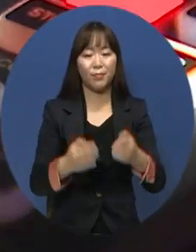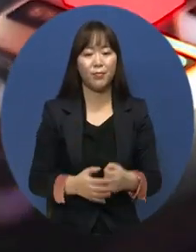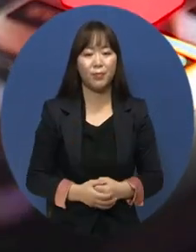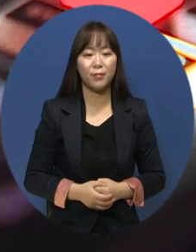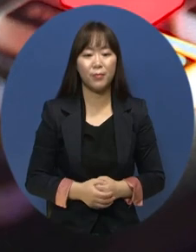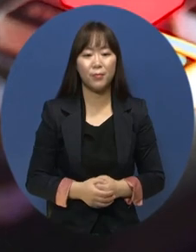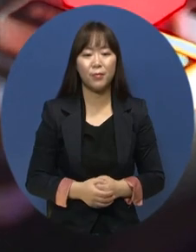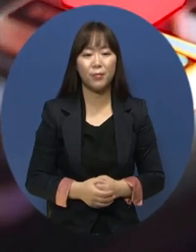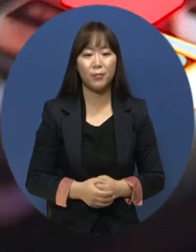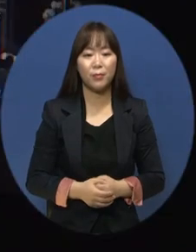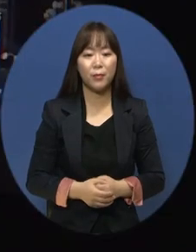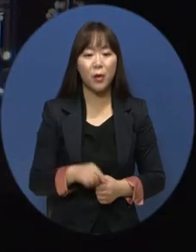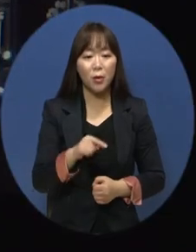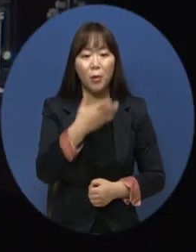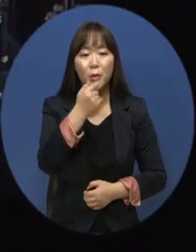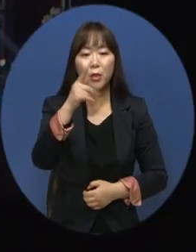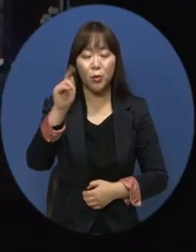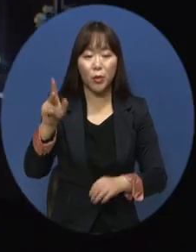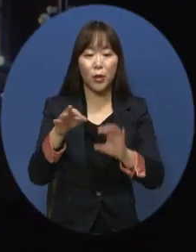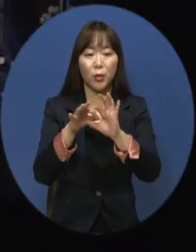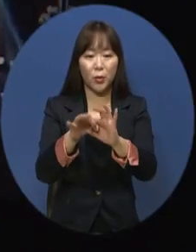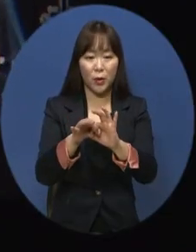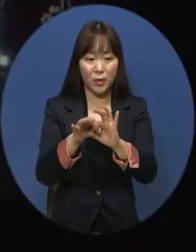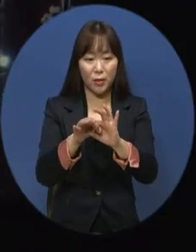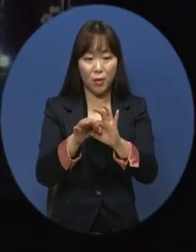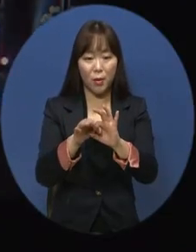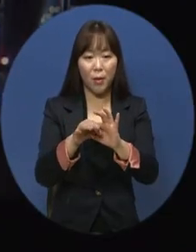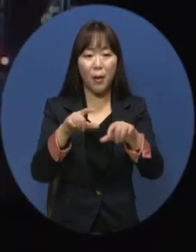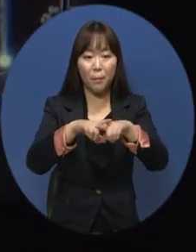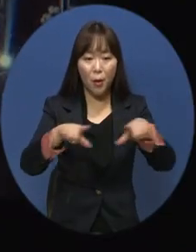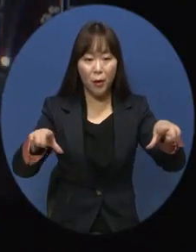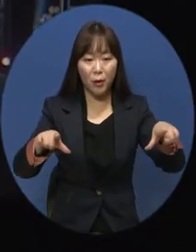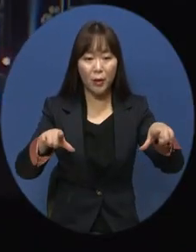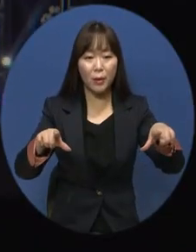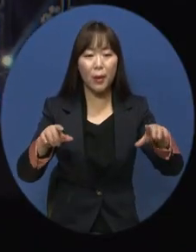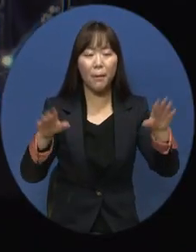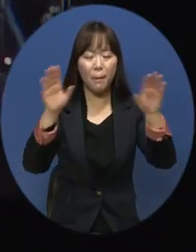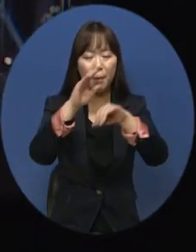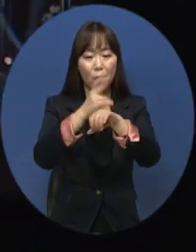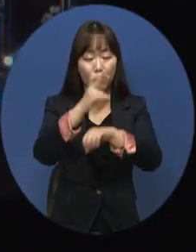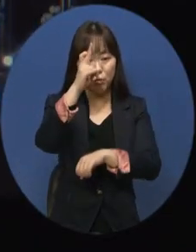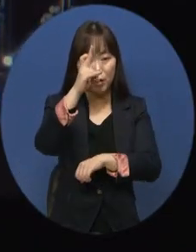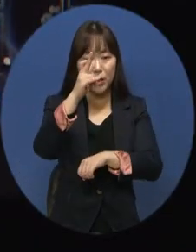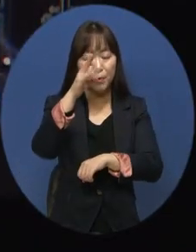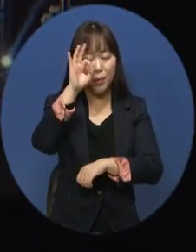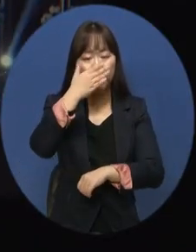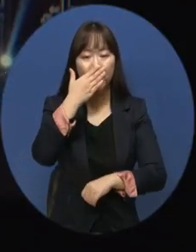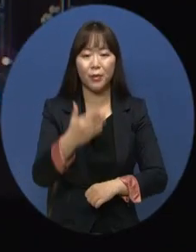탑 가요쇼는 복지TV를 통해 평일 자정 방송됩니다.